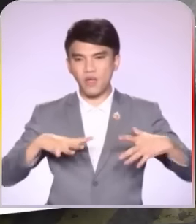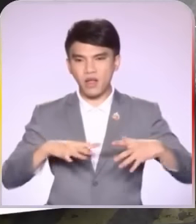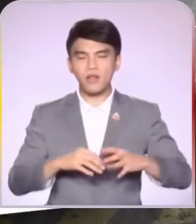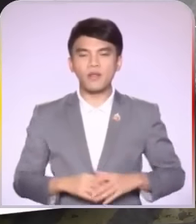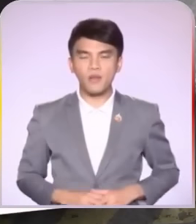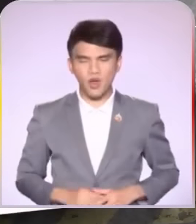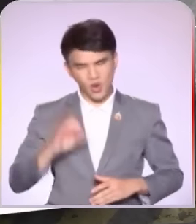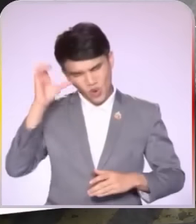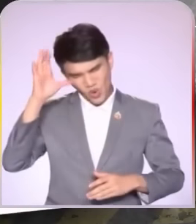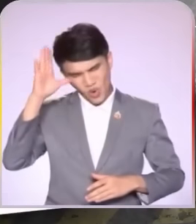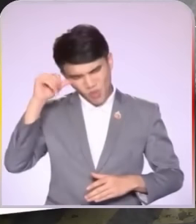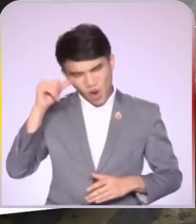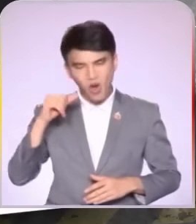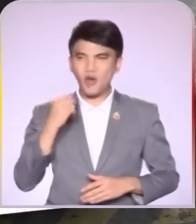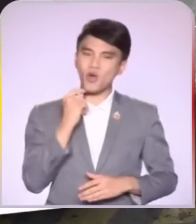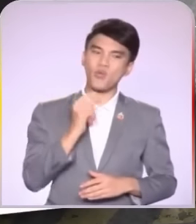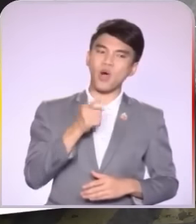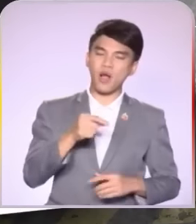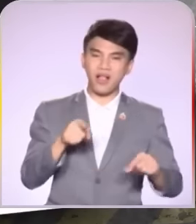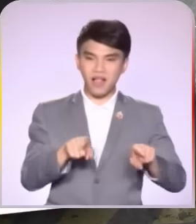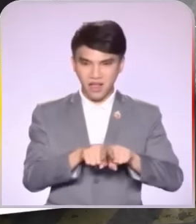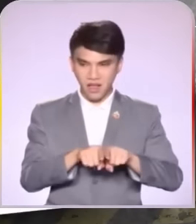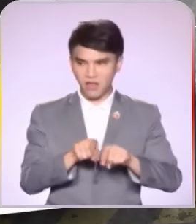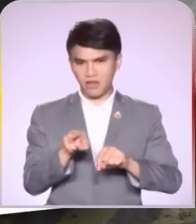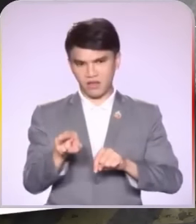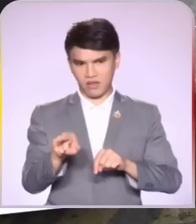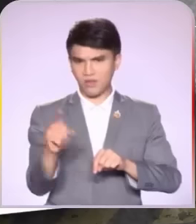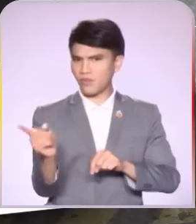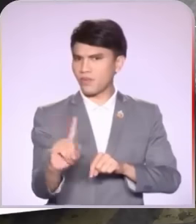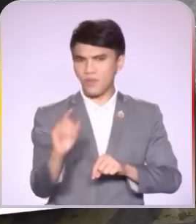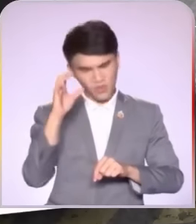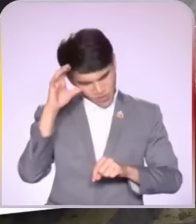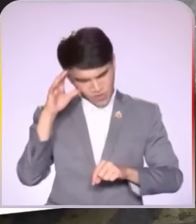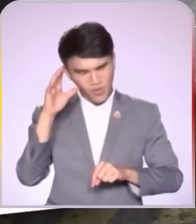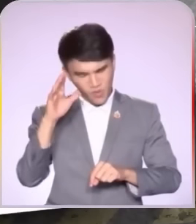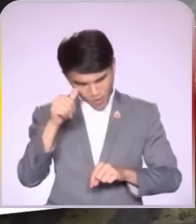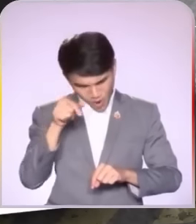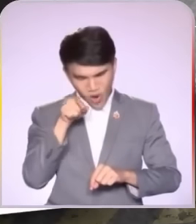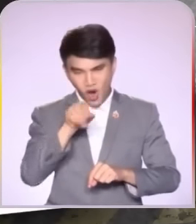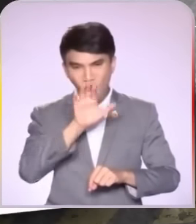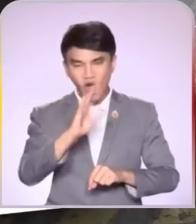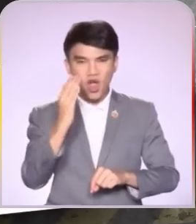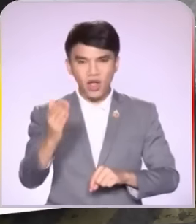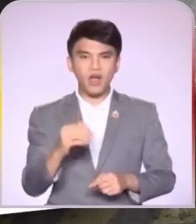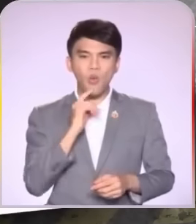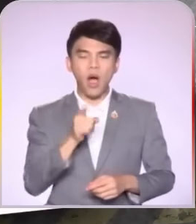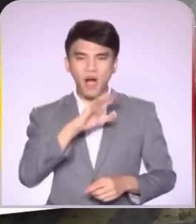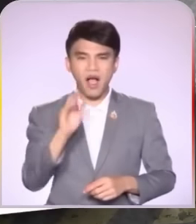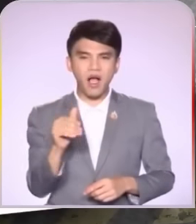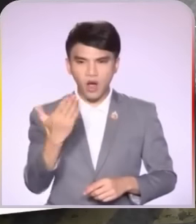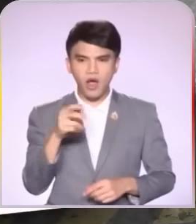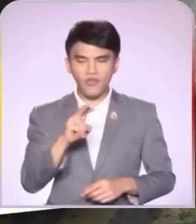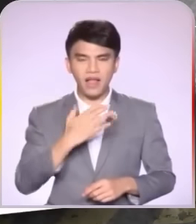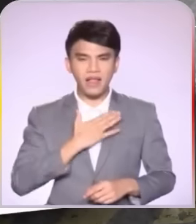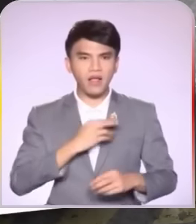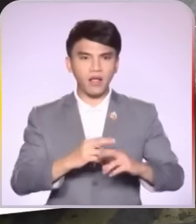อกว่าพ่อสามีก็โดนฝั่งนี้ด่าพอมาฝั่งนี ้บอกว่าพ่อนี่แหละฝั่งนู้นอ่ะพ่อสามีเป็นคนมาด่าแฟ